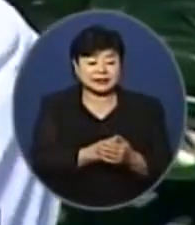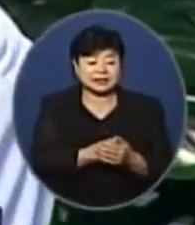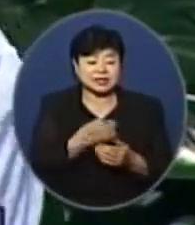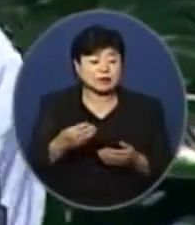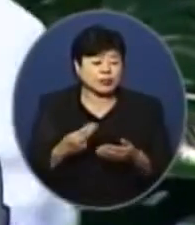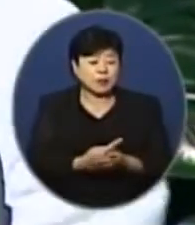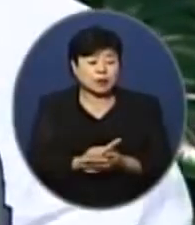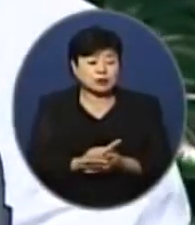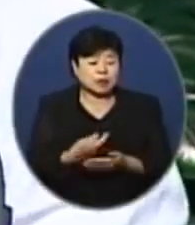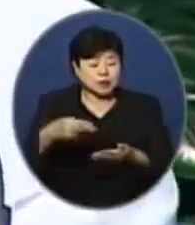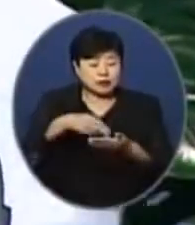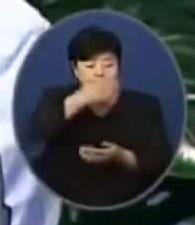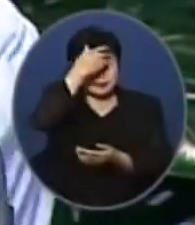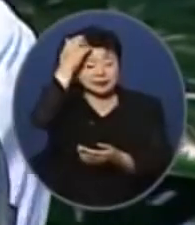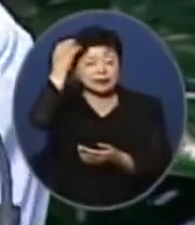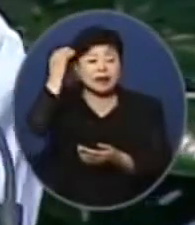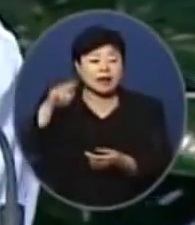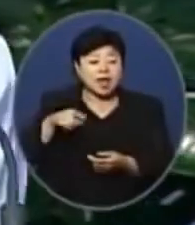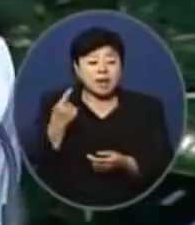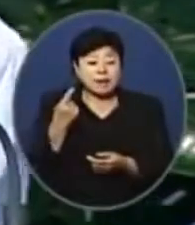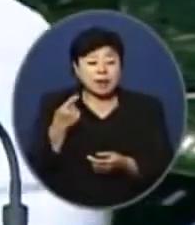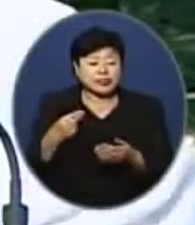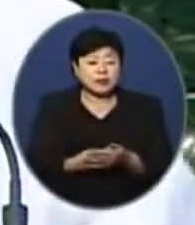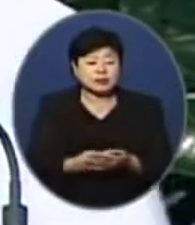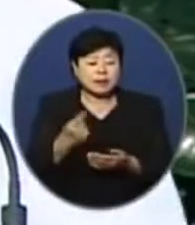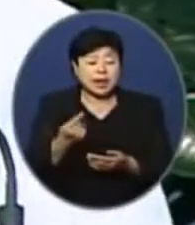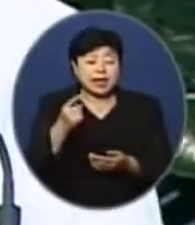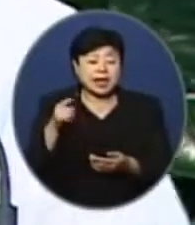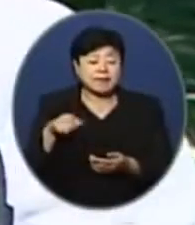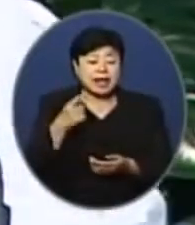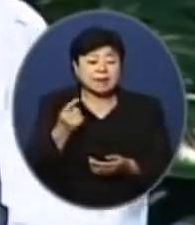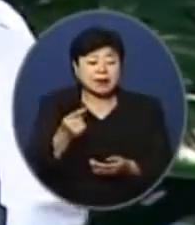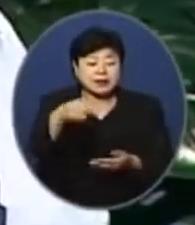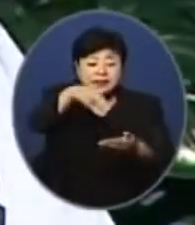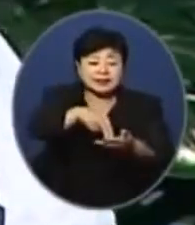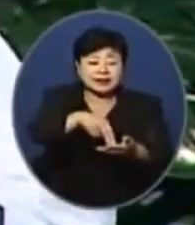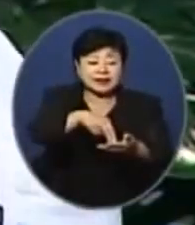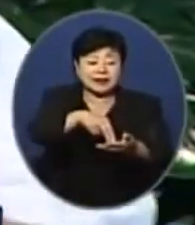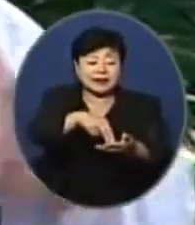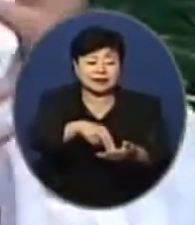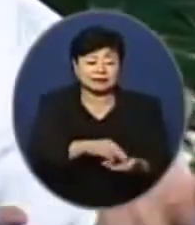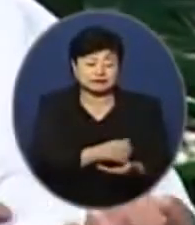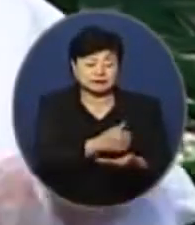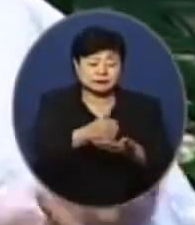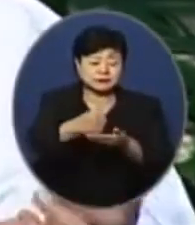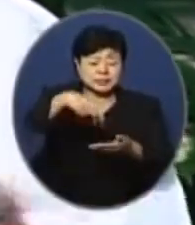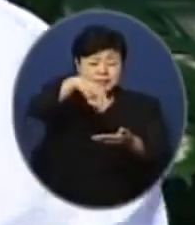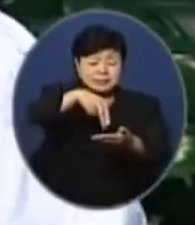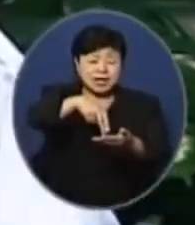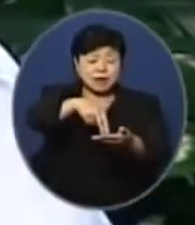10번 넘어져도 11번 일어나고 100번 넘어져도 101번 일어나는 것입니다. 우리가 깨어지면 주님이 다시 우리를